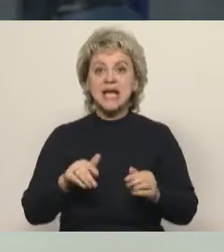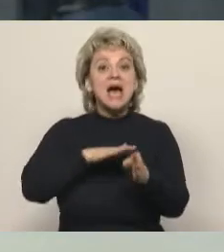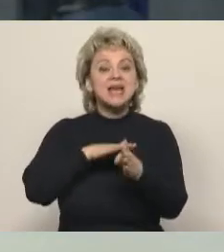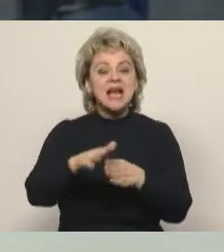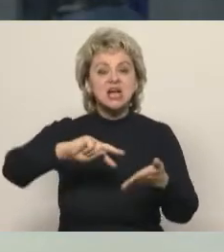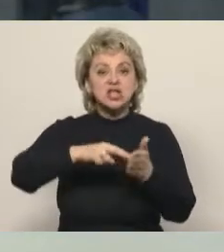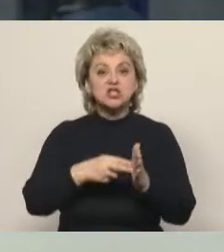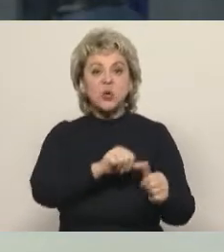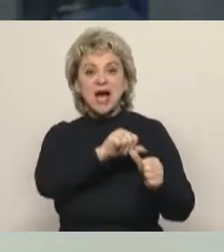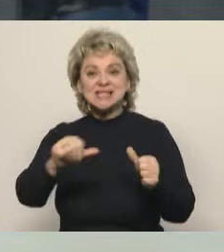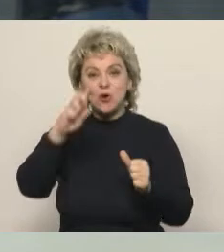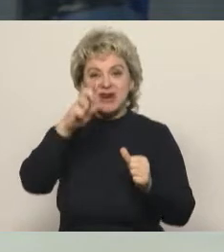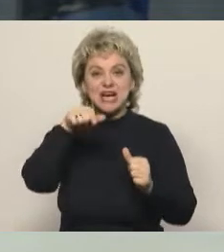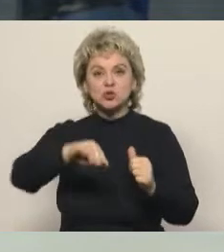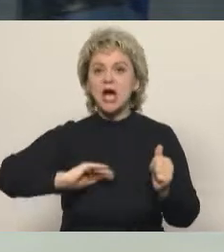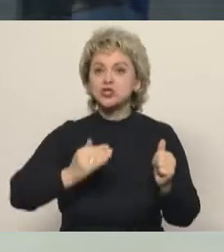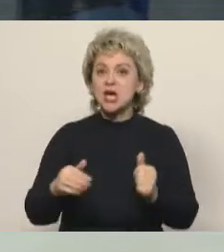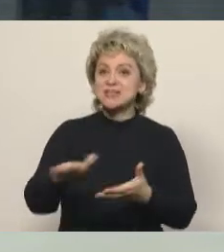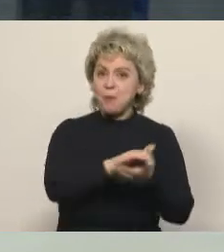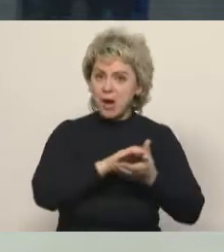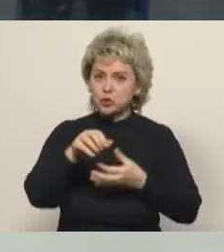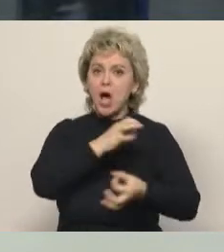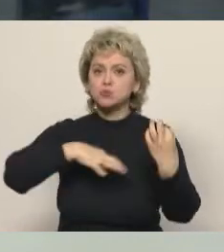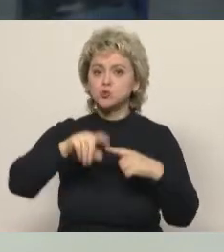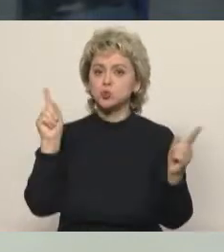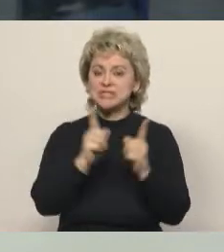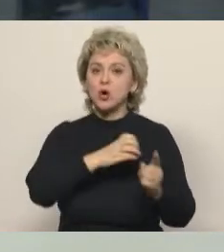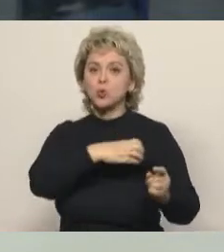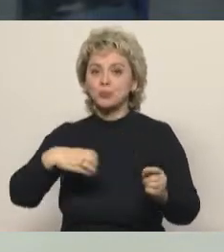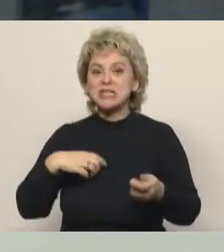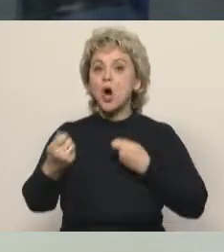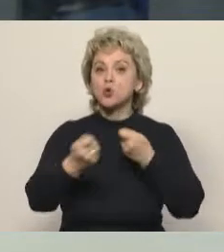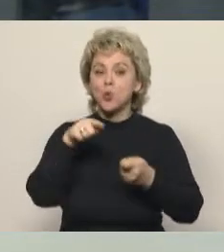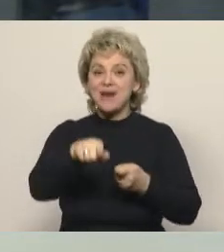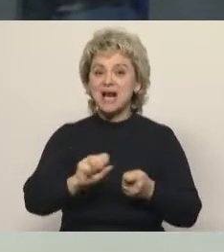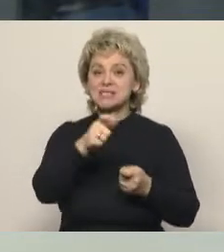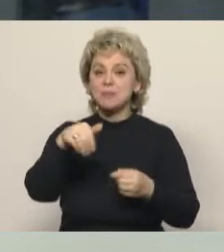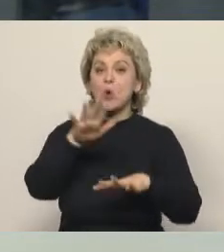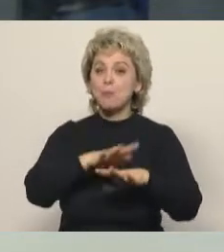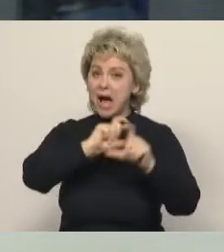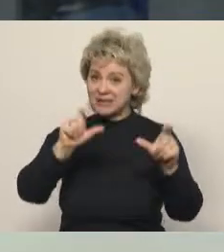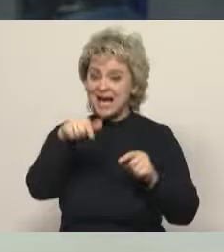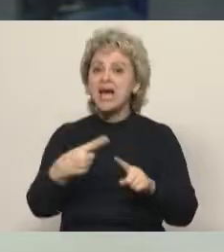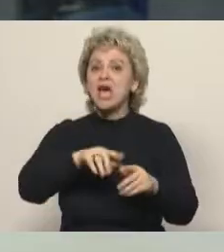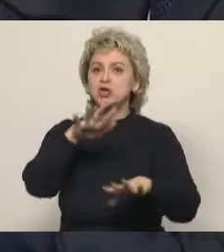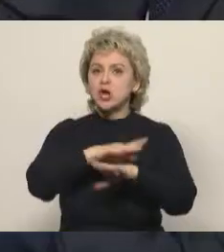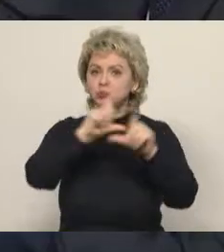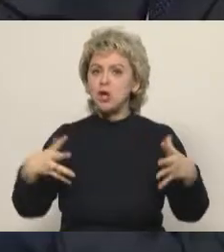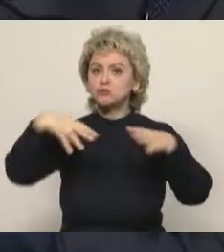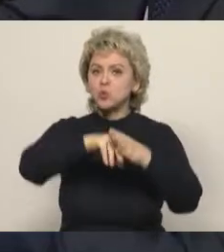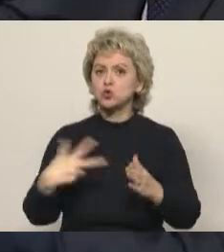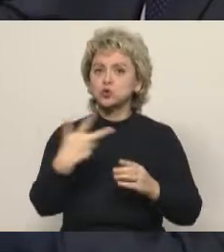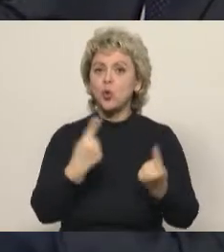Реализацию проектов на основе государственно-частного партнерства обсудили на встрече губернатора с руководством «Газпромбанка». Этот банк входит в